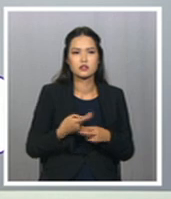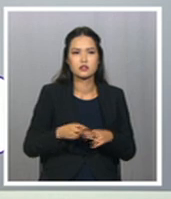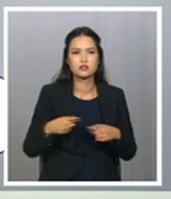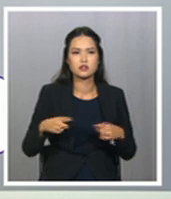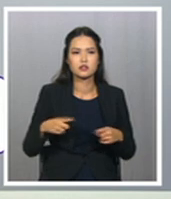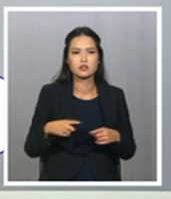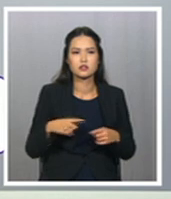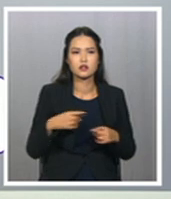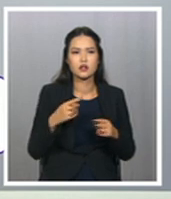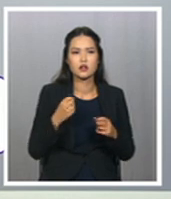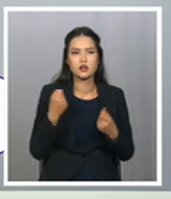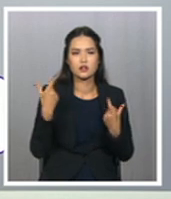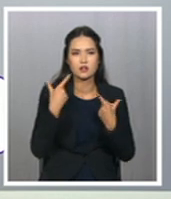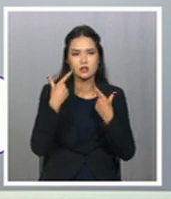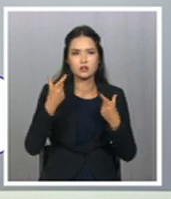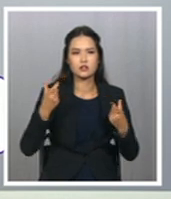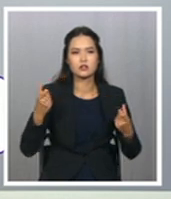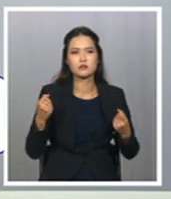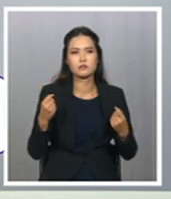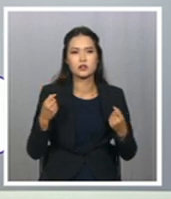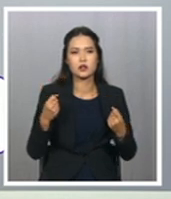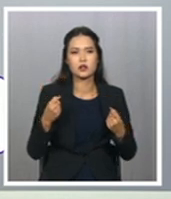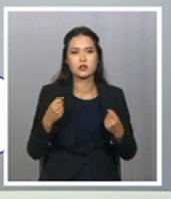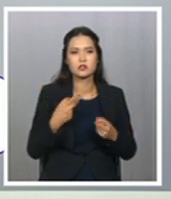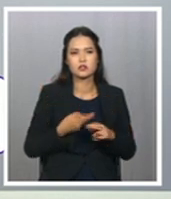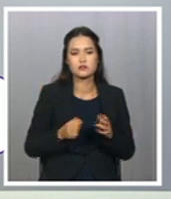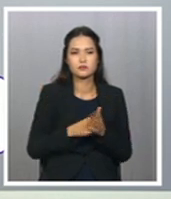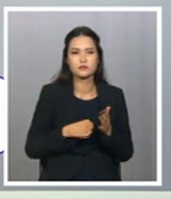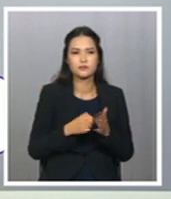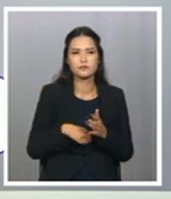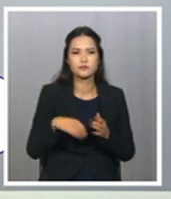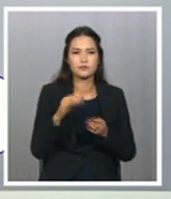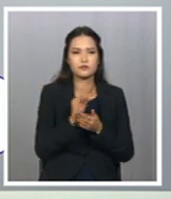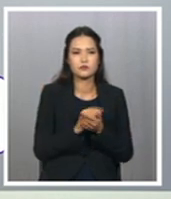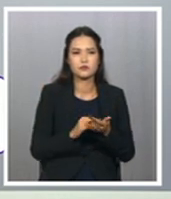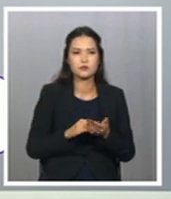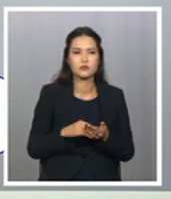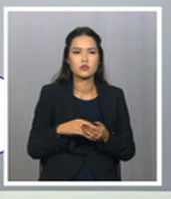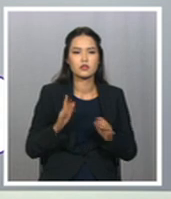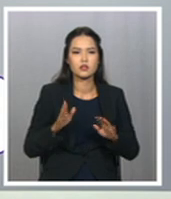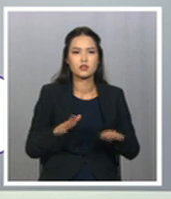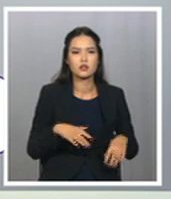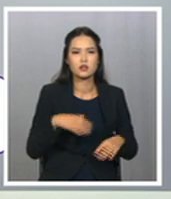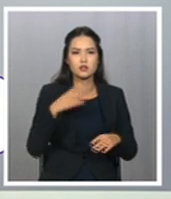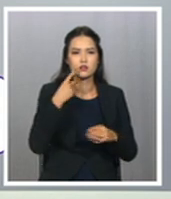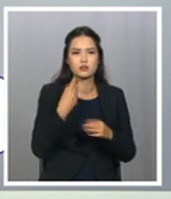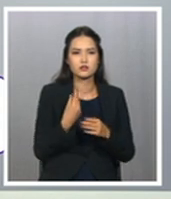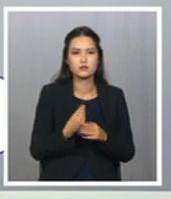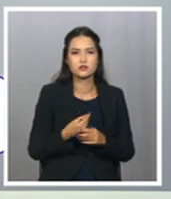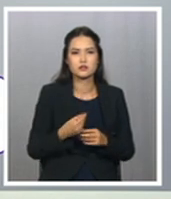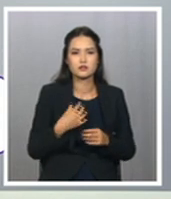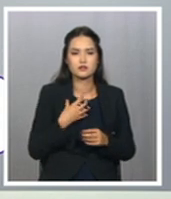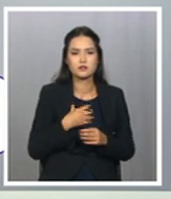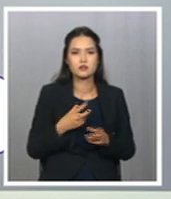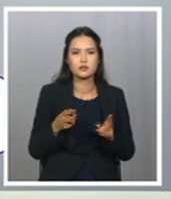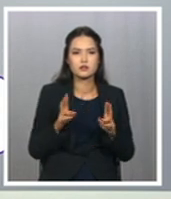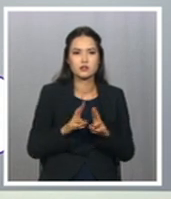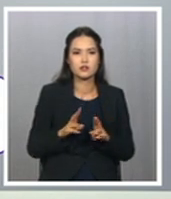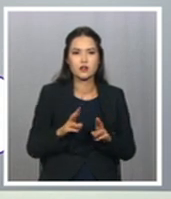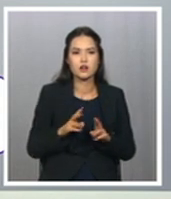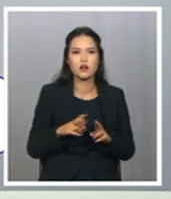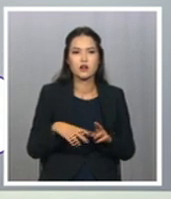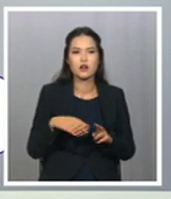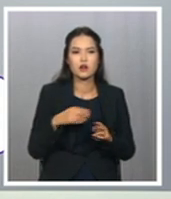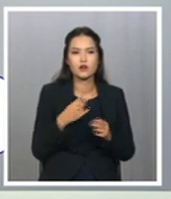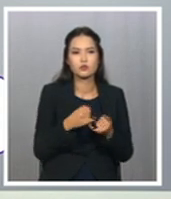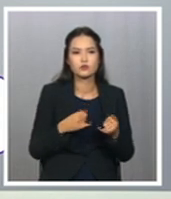толық ақпарат бере алған жоқ. Себебі Менделдің тәжірибесіне дейін митоздық, меоздық бөліну және де ұрықтану үдерістері